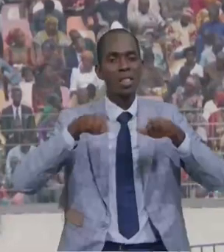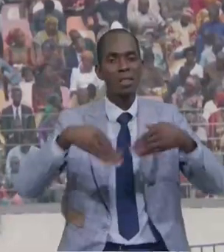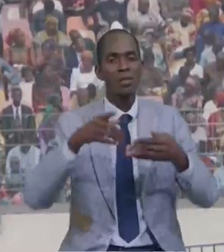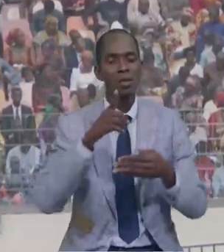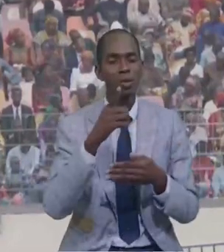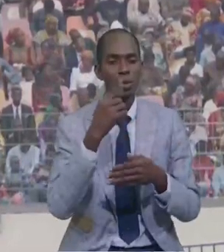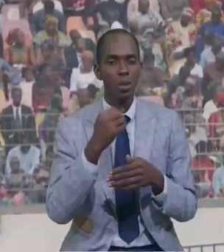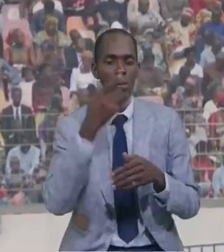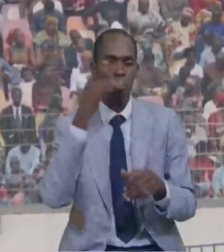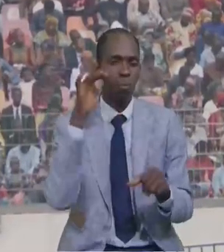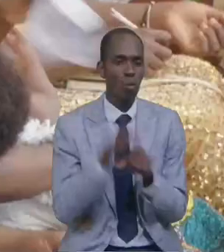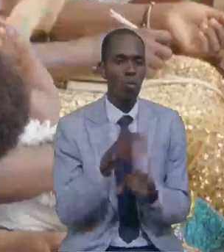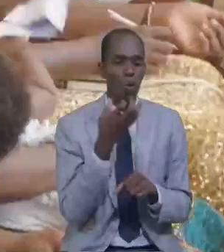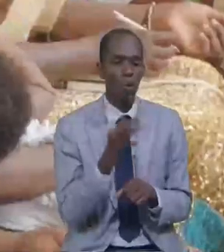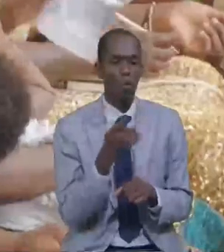toi.